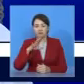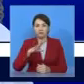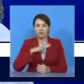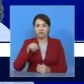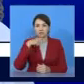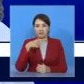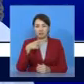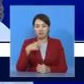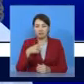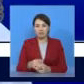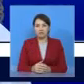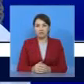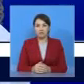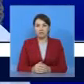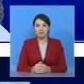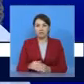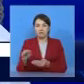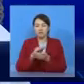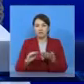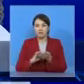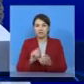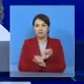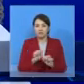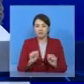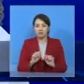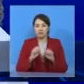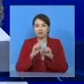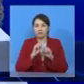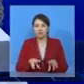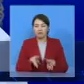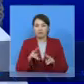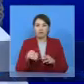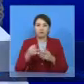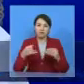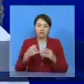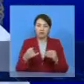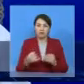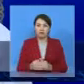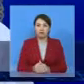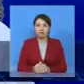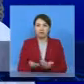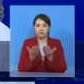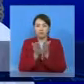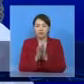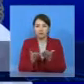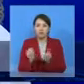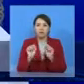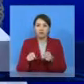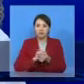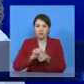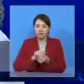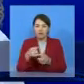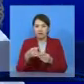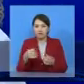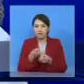сказал: никогда не смей плевать на эту землю. Лучше в платок можно постирать, а землю